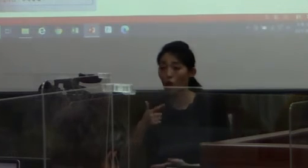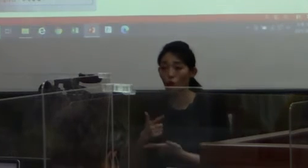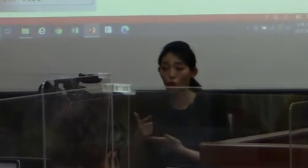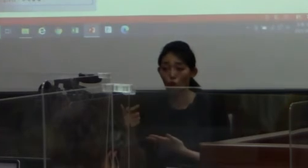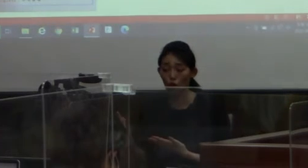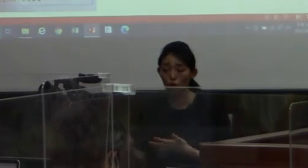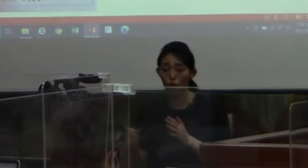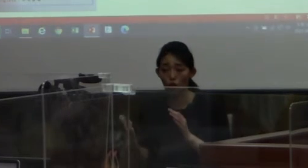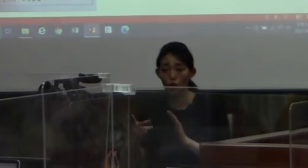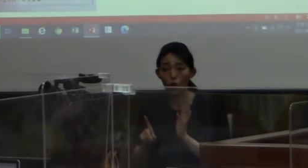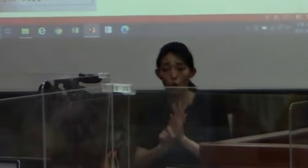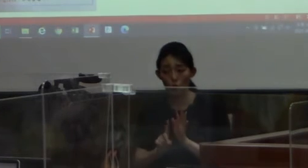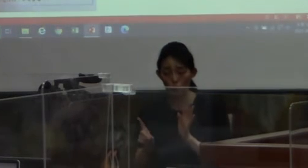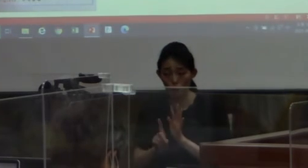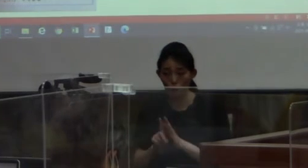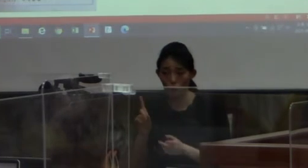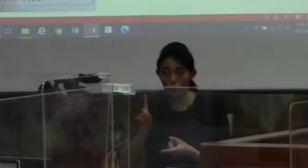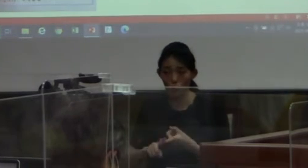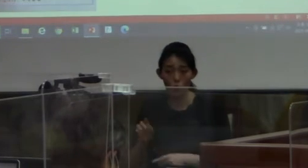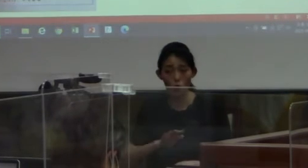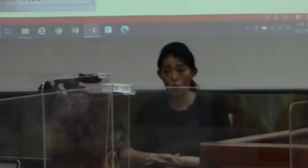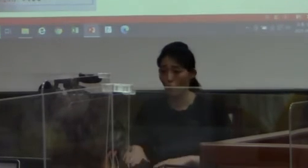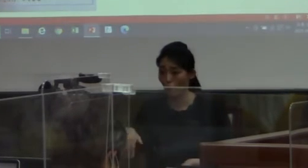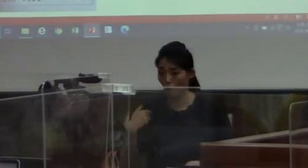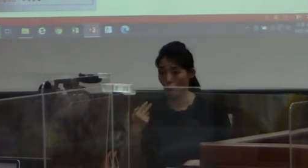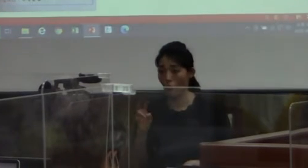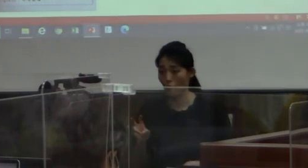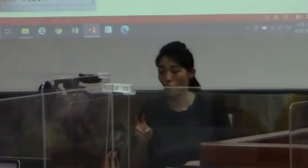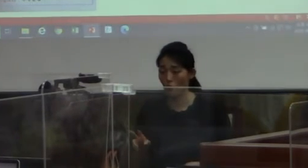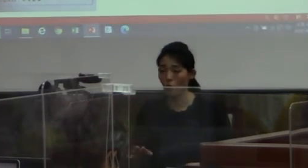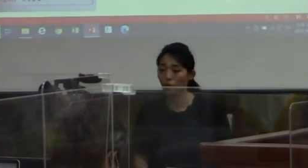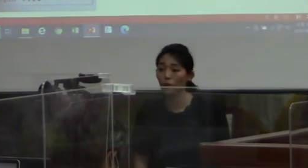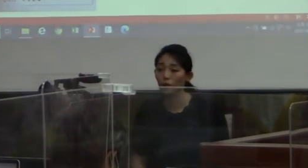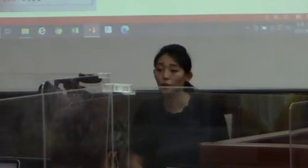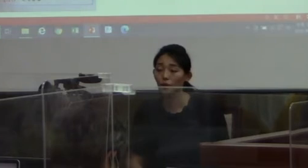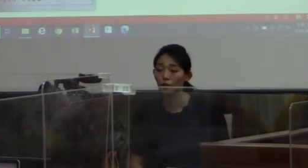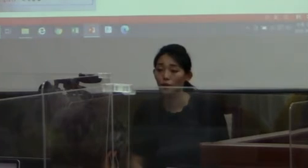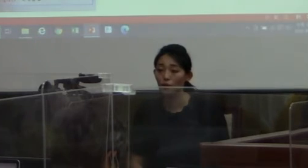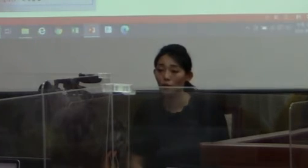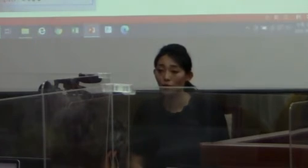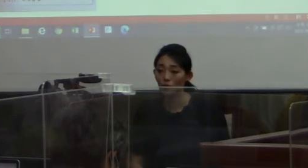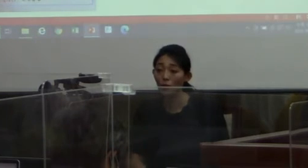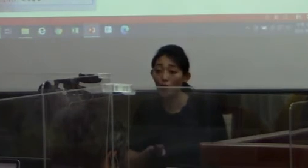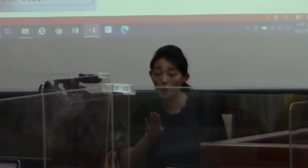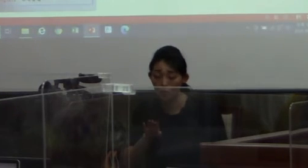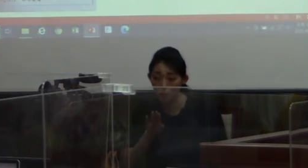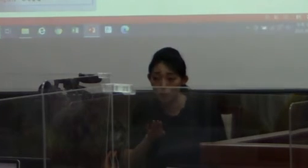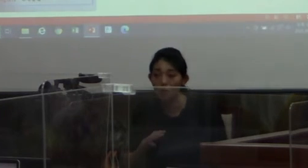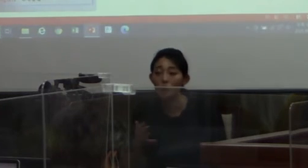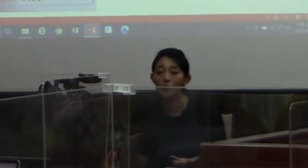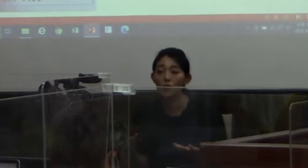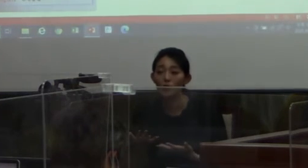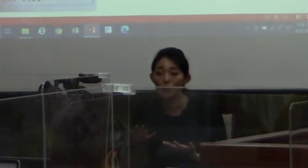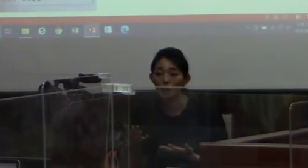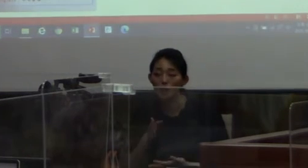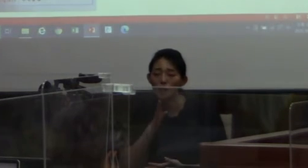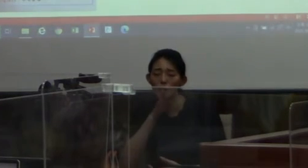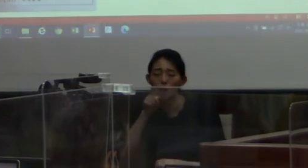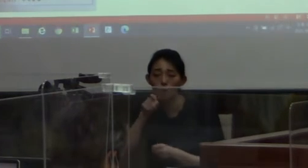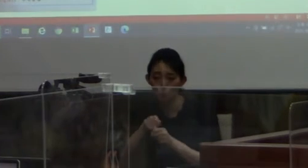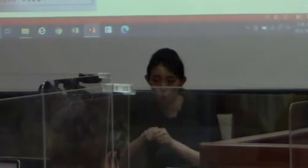지금 그 재공고에 대해서 잘 모르고 계신 것 같아요. 이 일의 본질이 뭐냐에 대해서